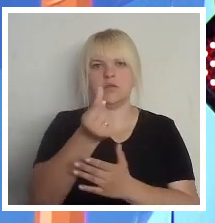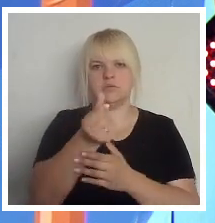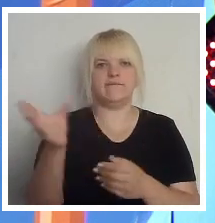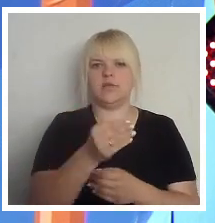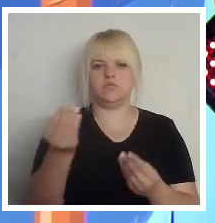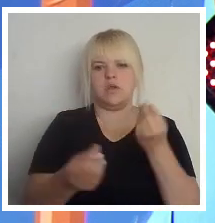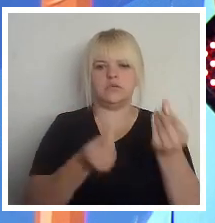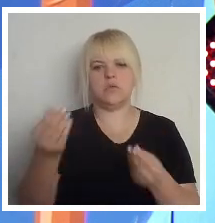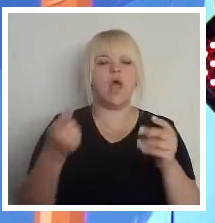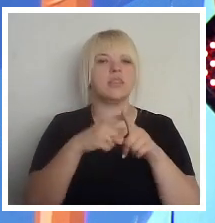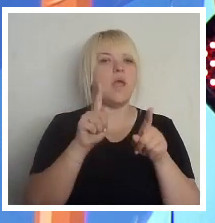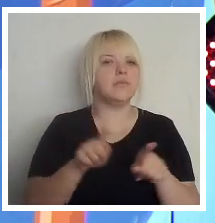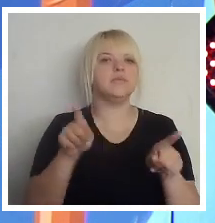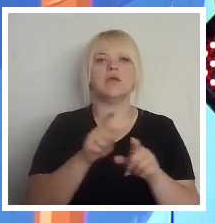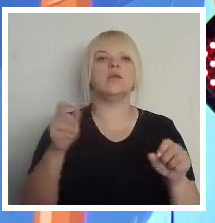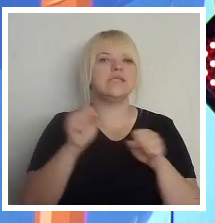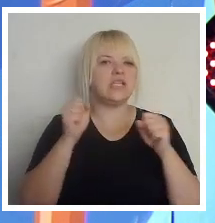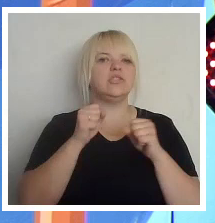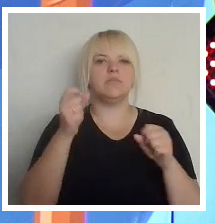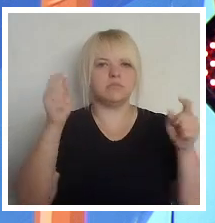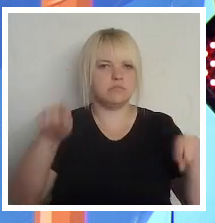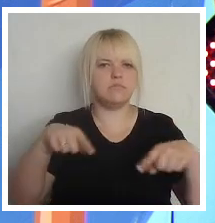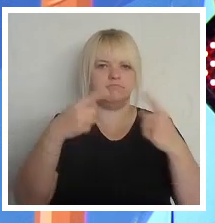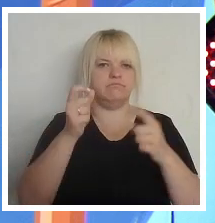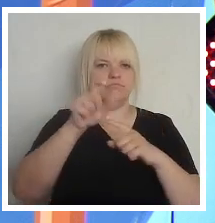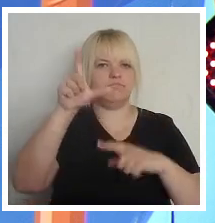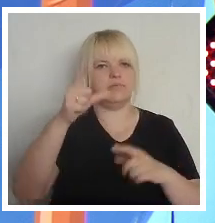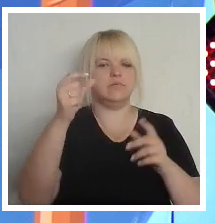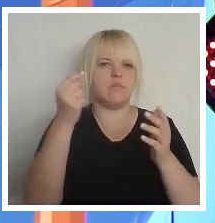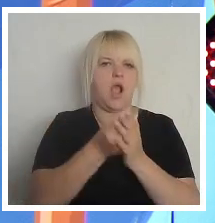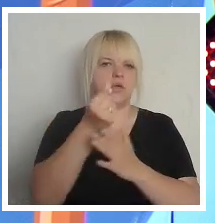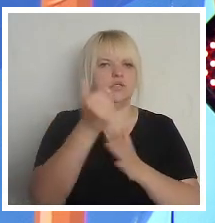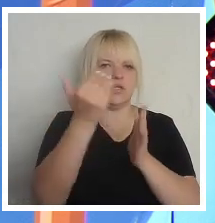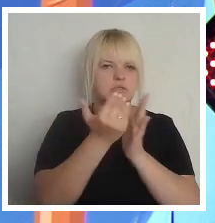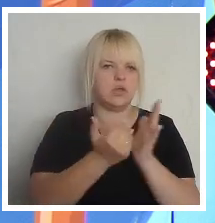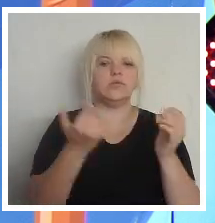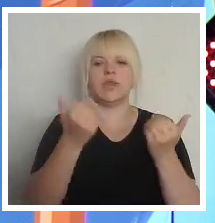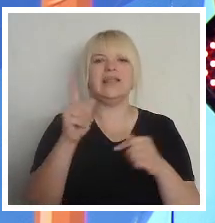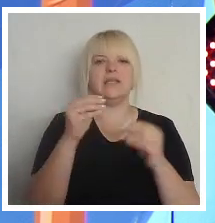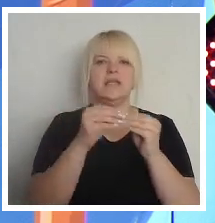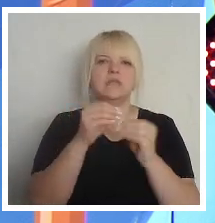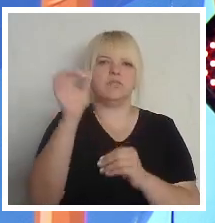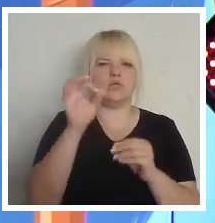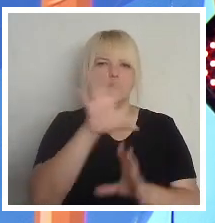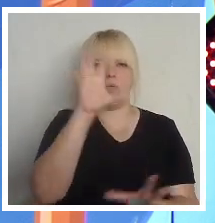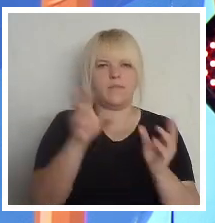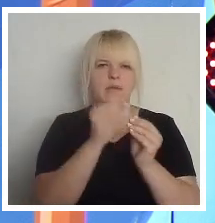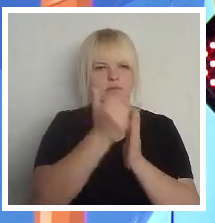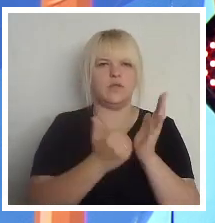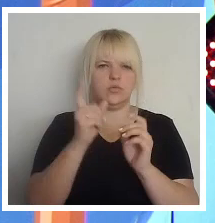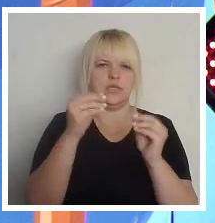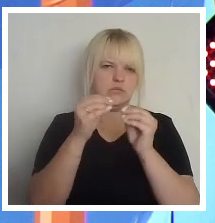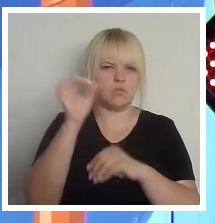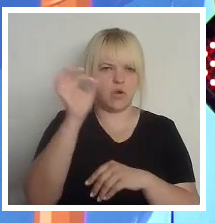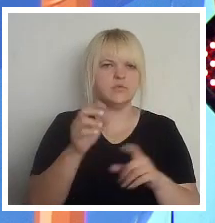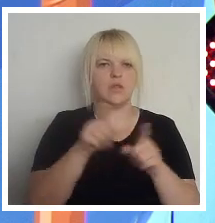mēs cenšamies palielināt ar vienu paywall saturu. Šobrīd mums tas ir 10% no viskopējā satura, un